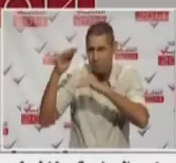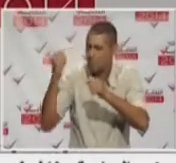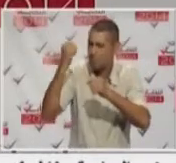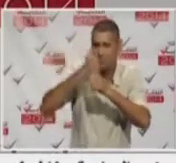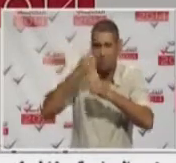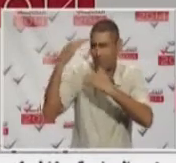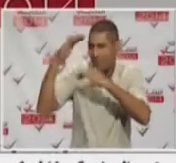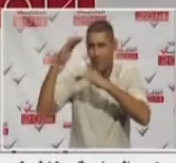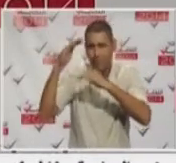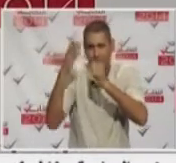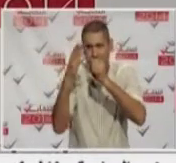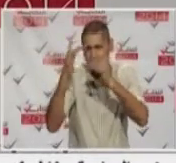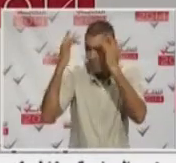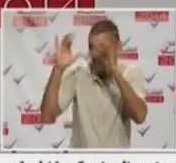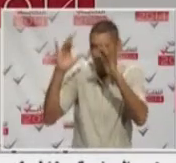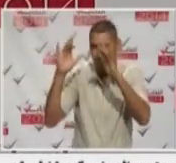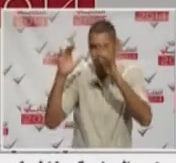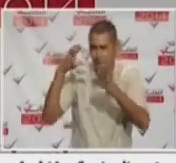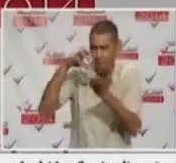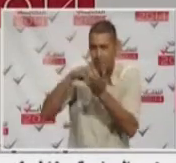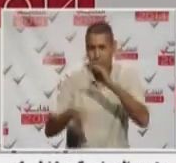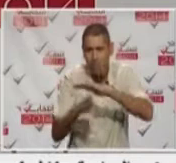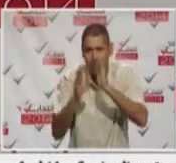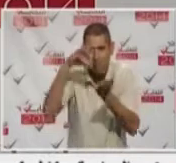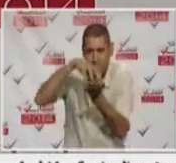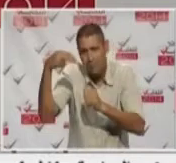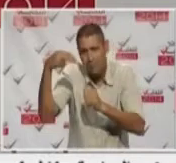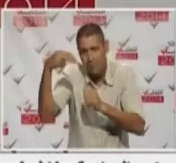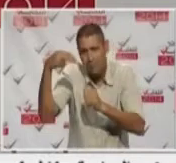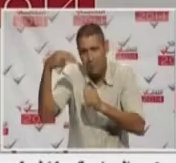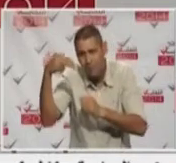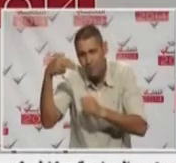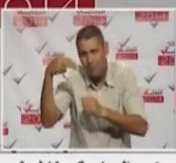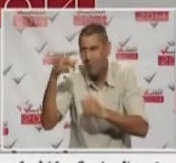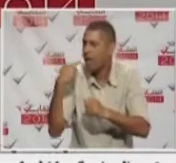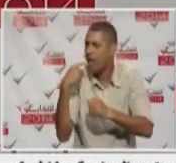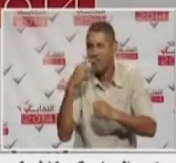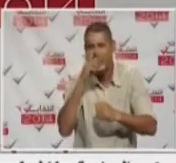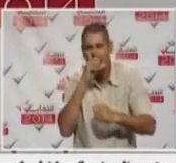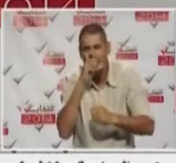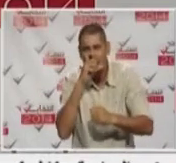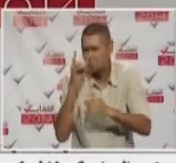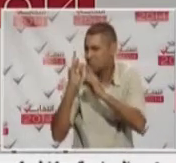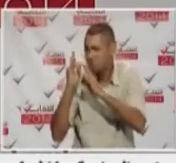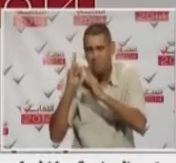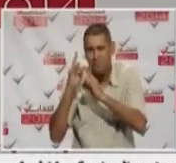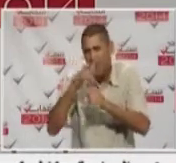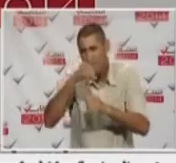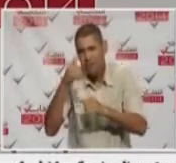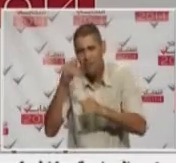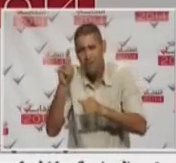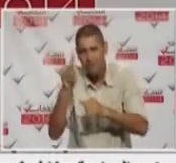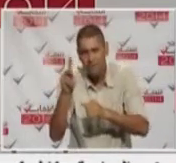خاصة بالجهة، انطلاقا من مدينة نيابوليس المدينة نابل القديمة إلى مدينة كركوين الأثرية، إلى جانب